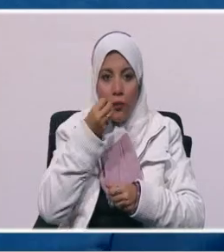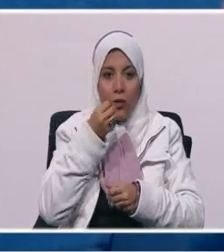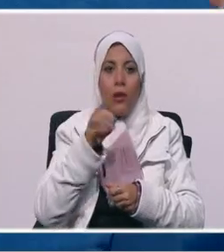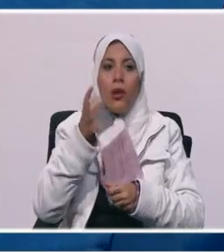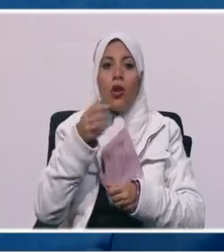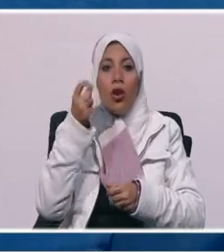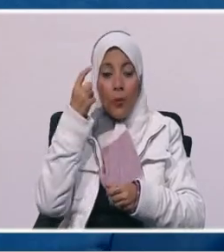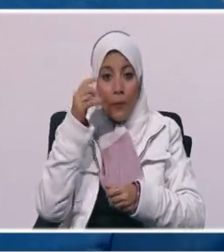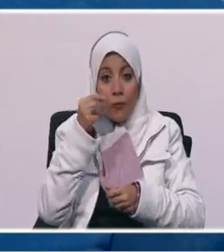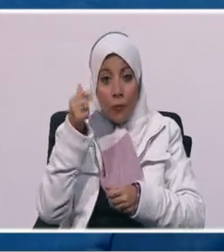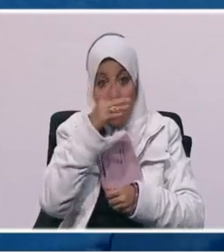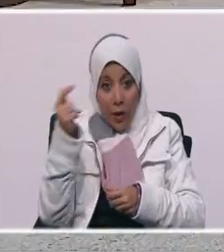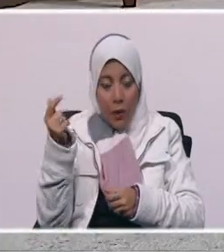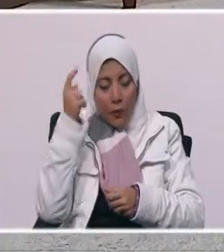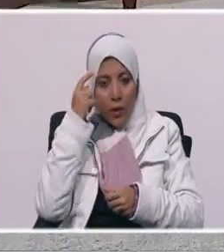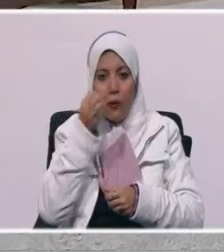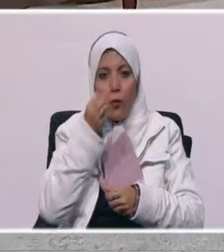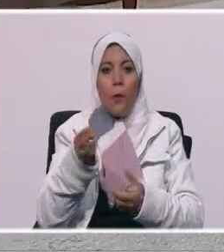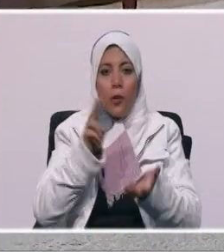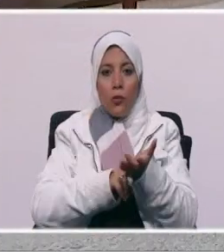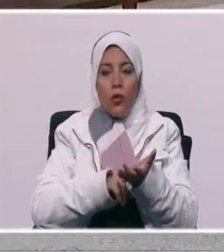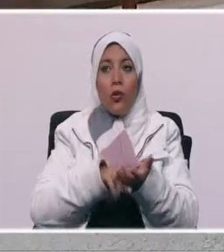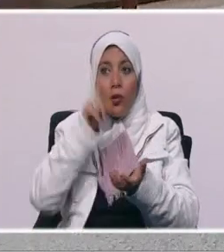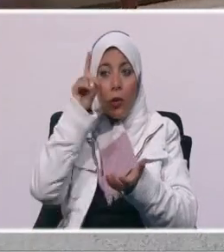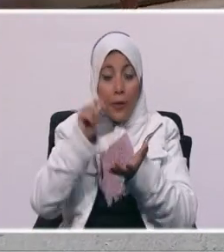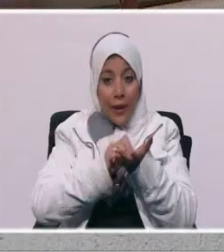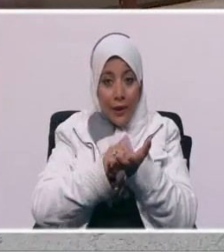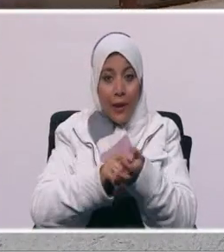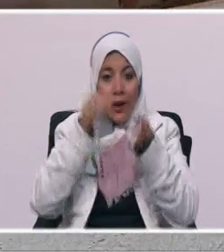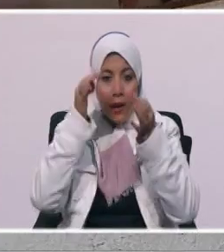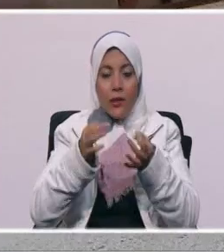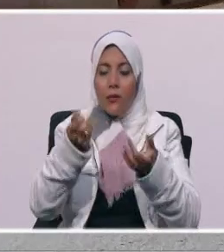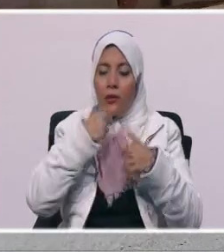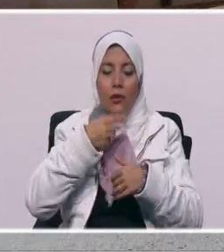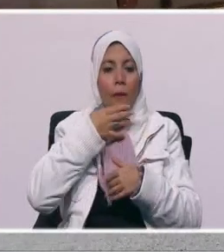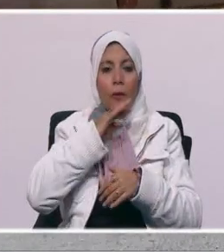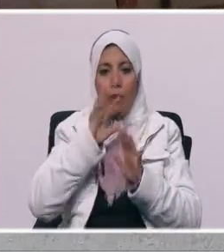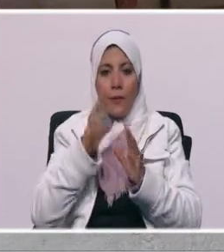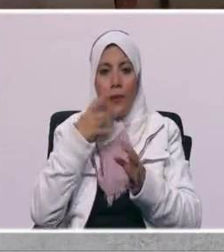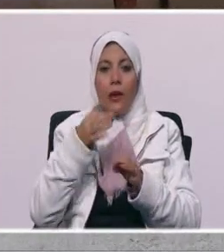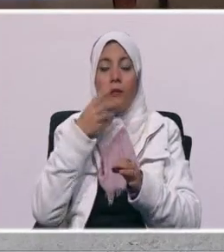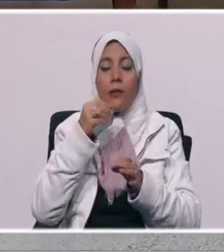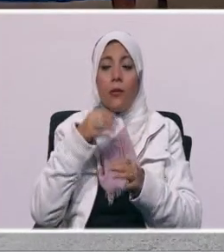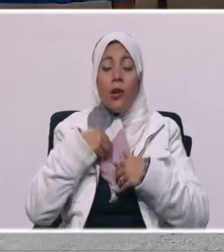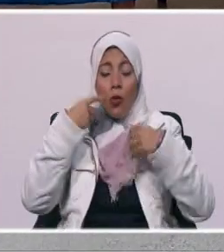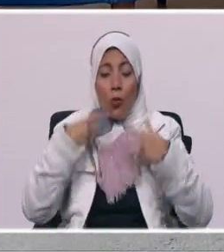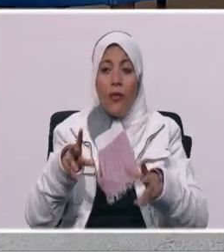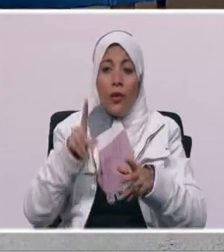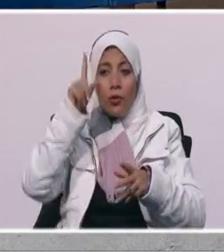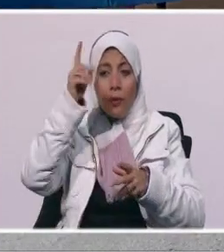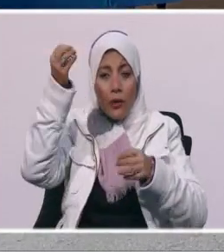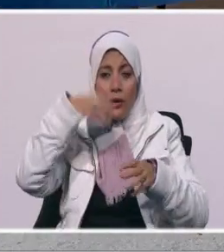كلام. لو ربنا قدر لنا ده لازم نلتزم بيه ولازم نرضى بيه. لو هو الرضا اهم حاجة،